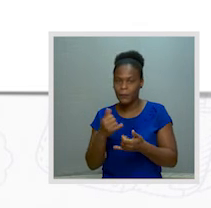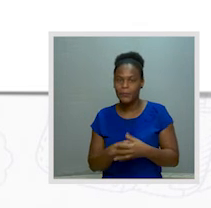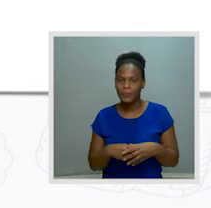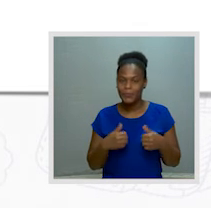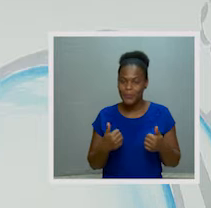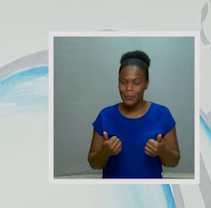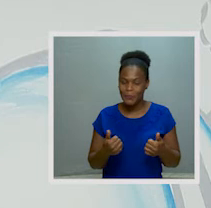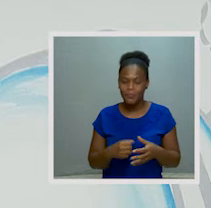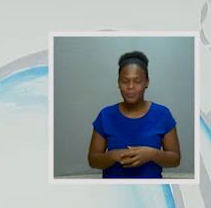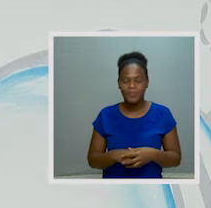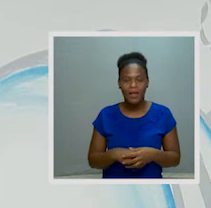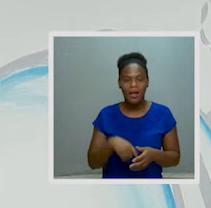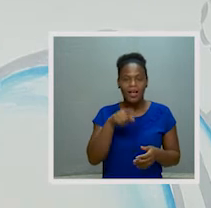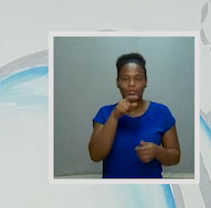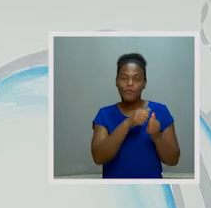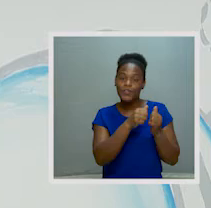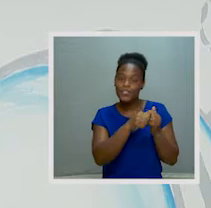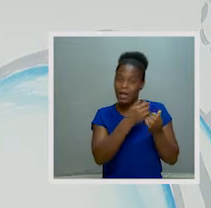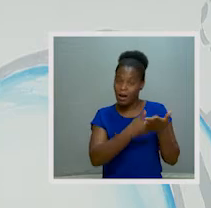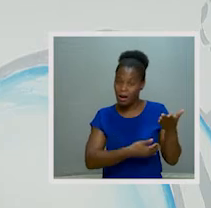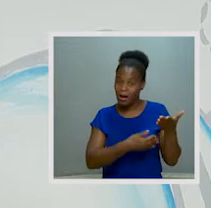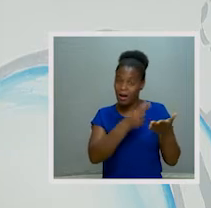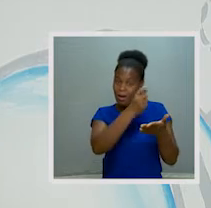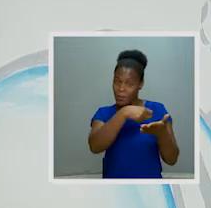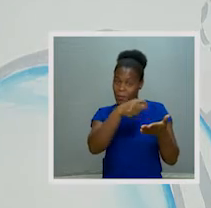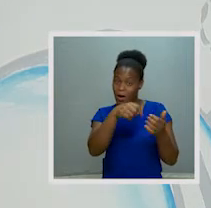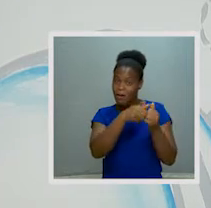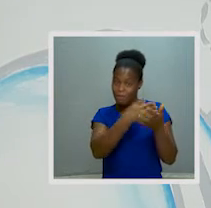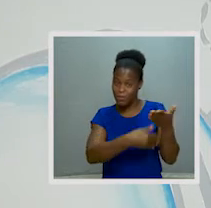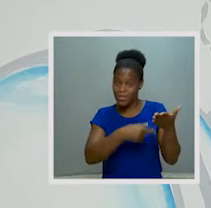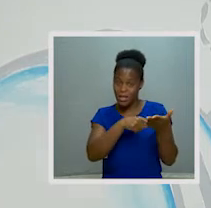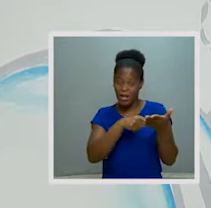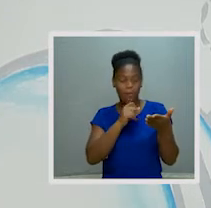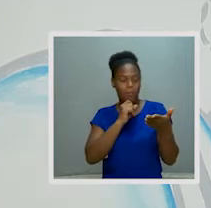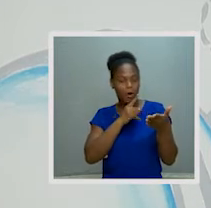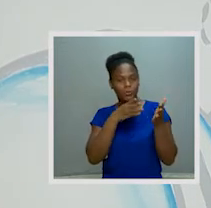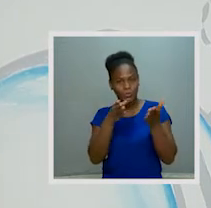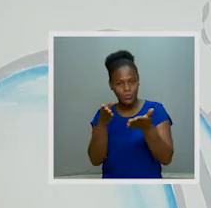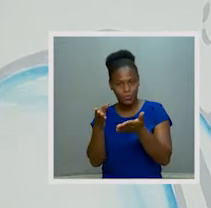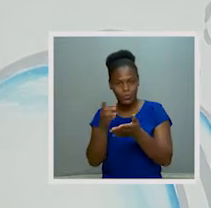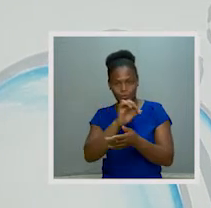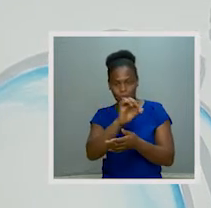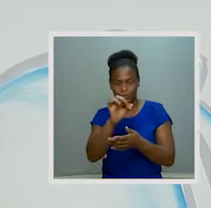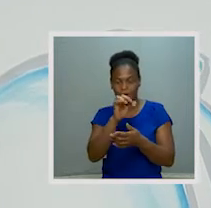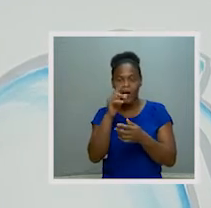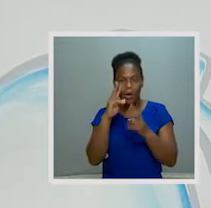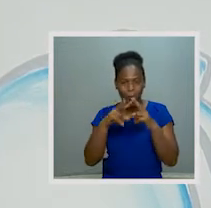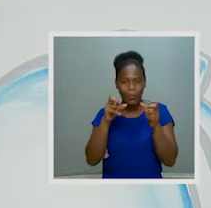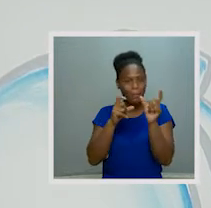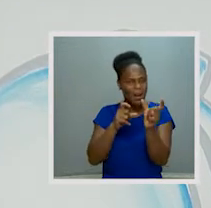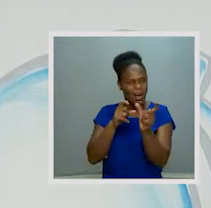activités. C'est bon? Vous avez aussi votre fiche transcription, votre transcription que peut vous aider